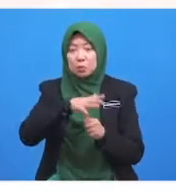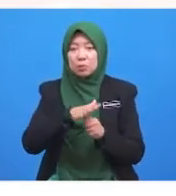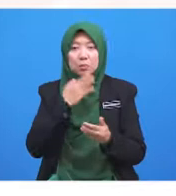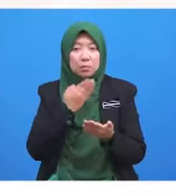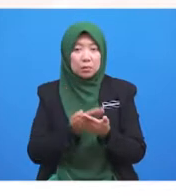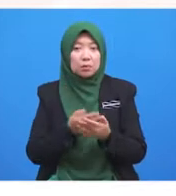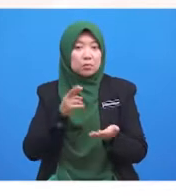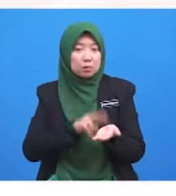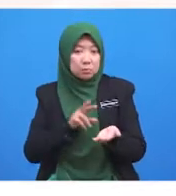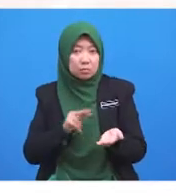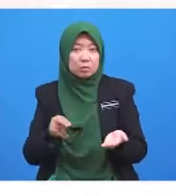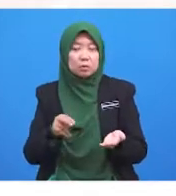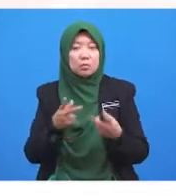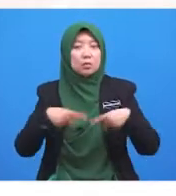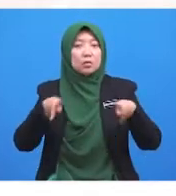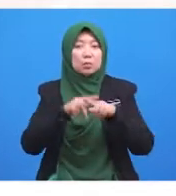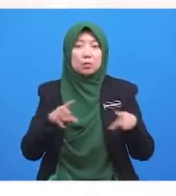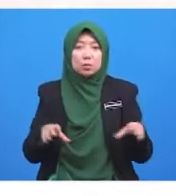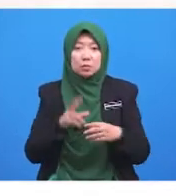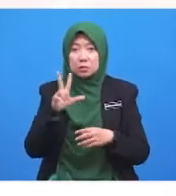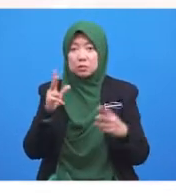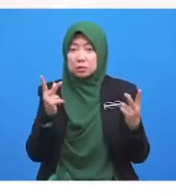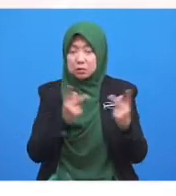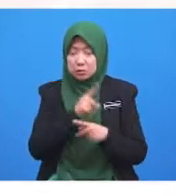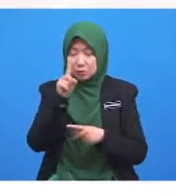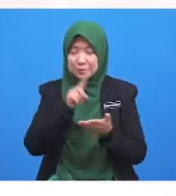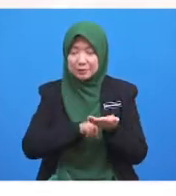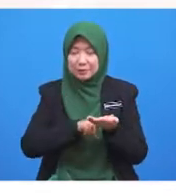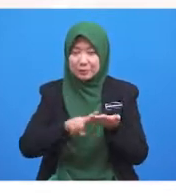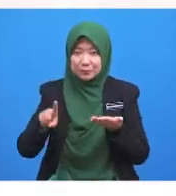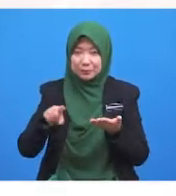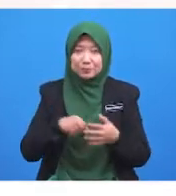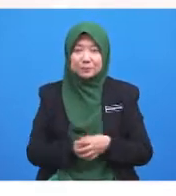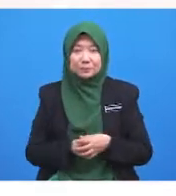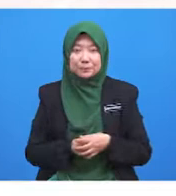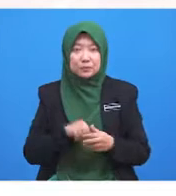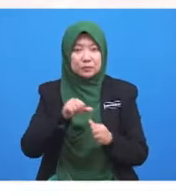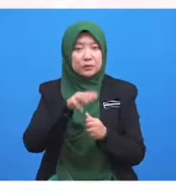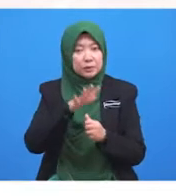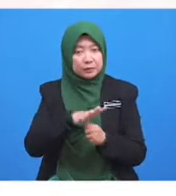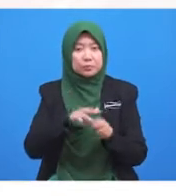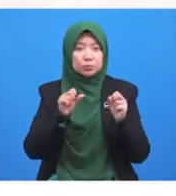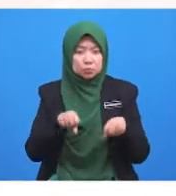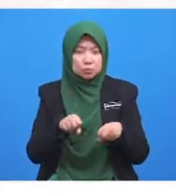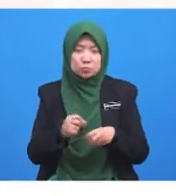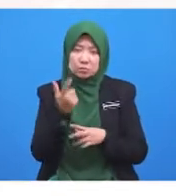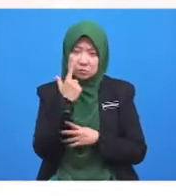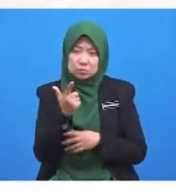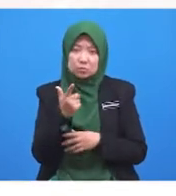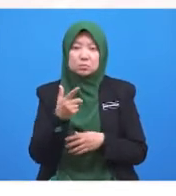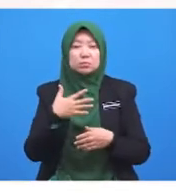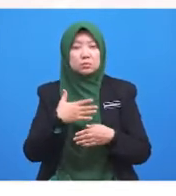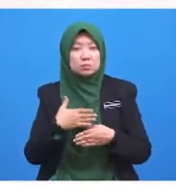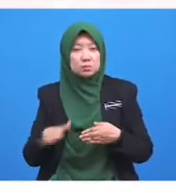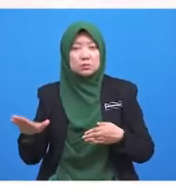terbaik, rawatan ini perlu dilakukan 3 kali seminggu. Kesan rawatan ini boleh dilihat selepas